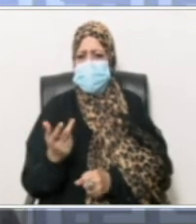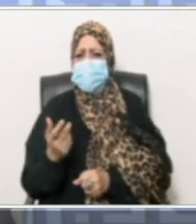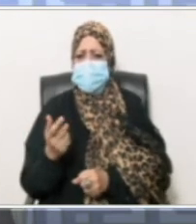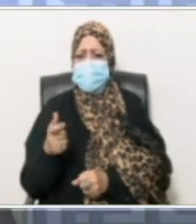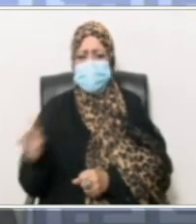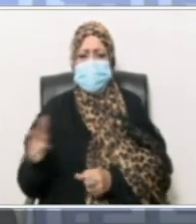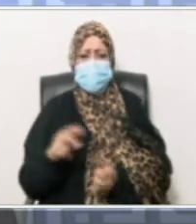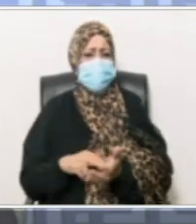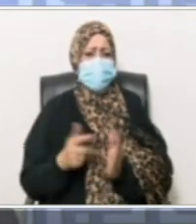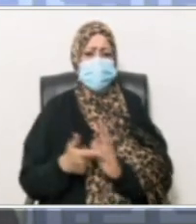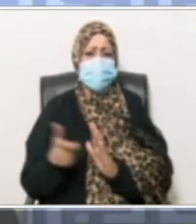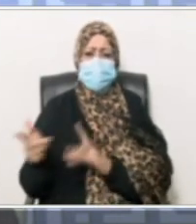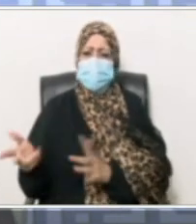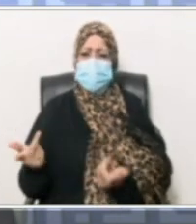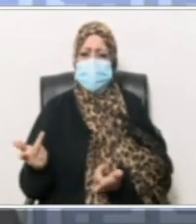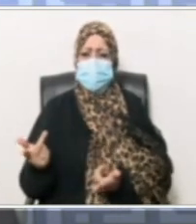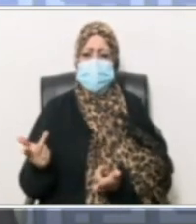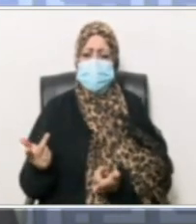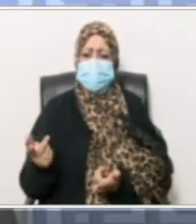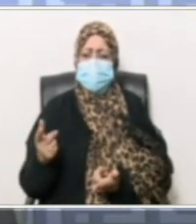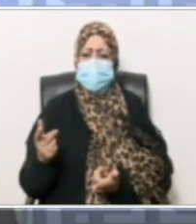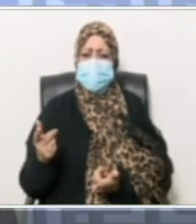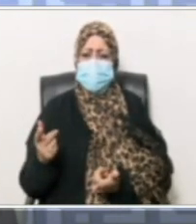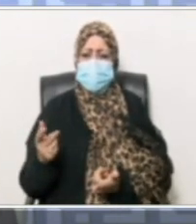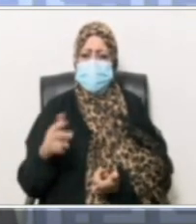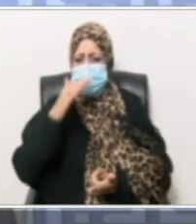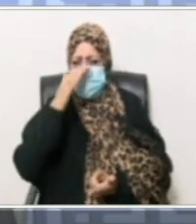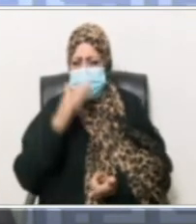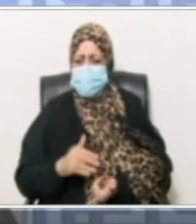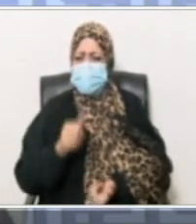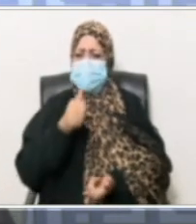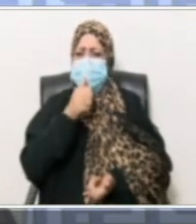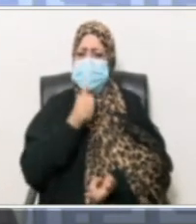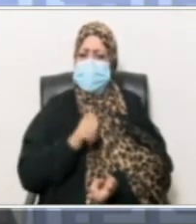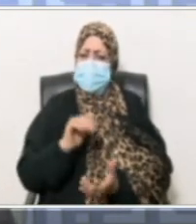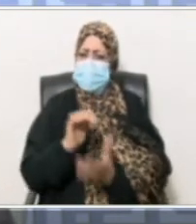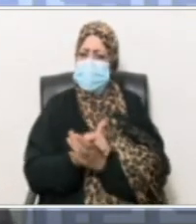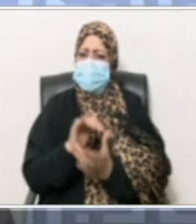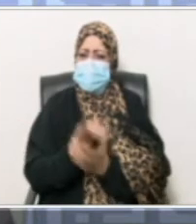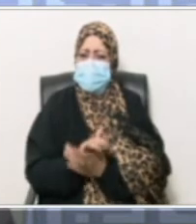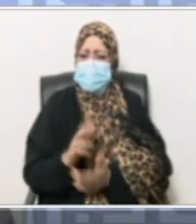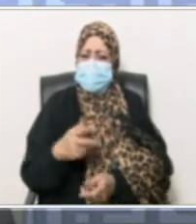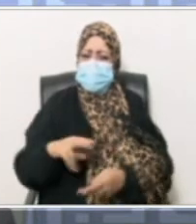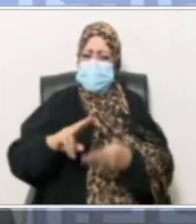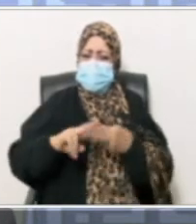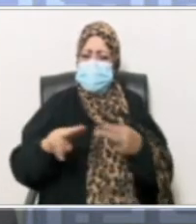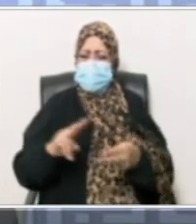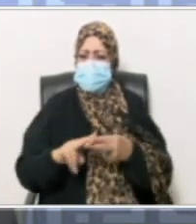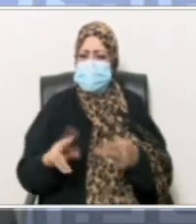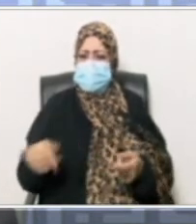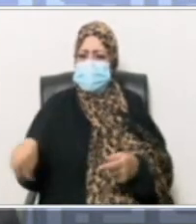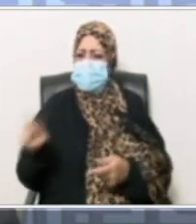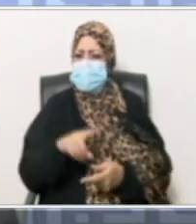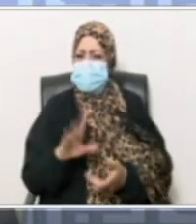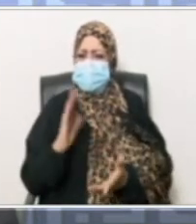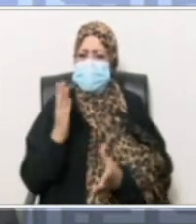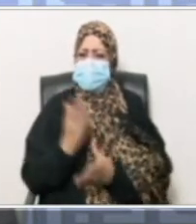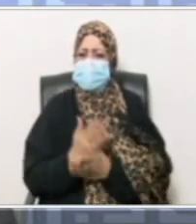التنازلات لحفتر وأعوانه بحجة المصالحات، ما سبقتم إليها من قبل،